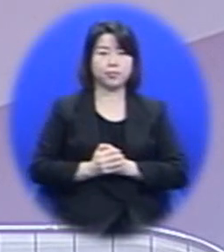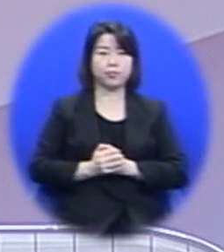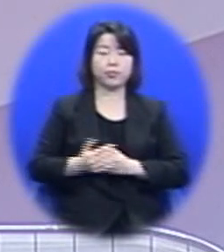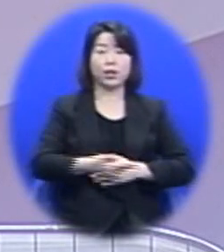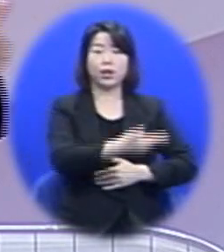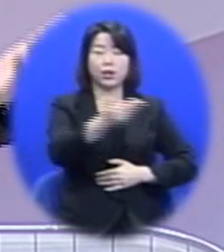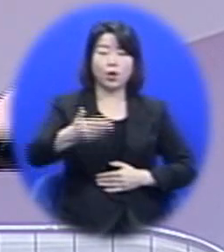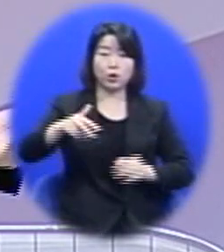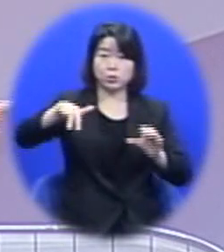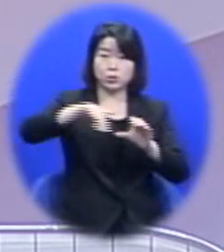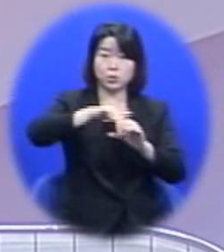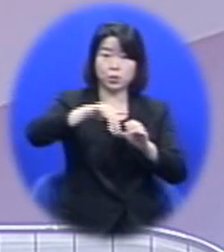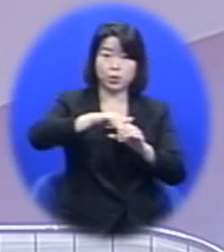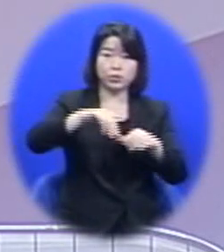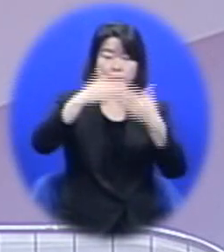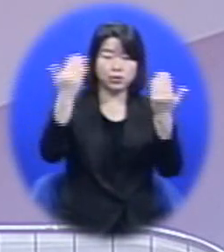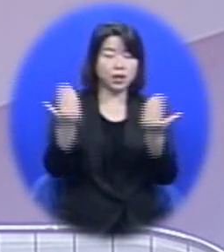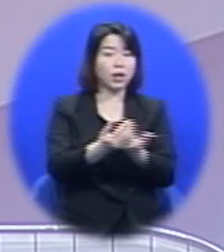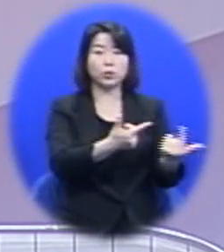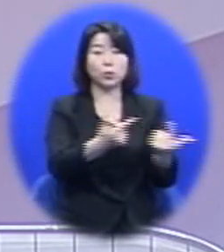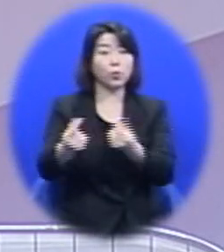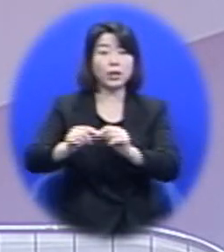여러분, 종교는 다 같지 않습니다.